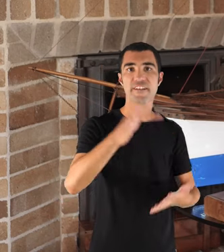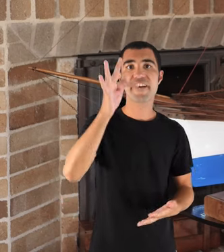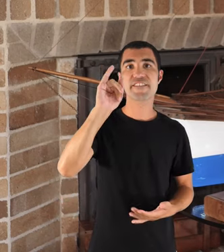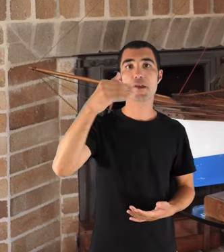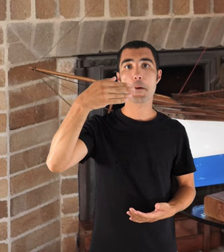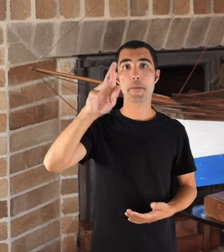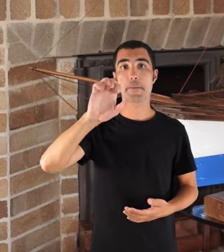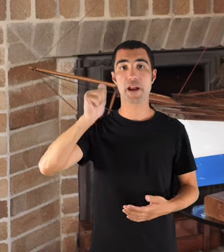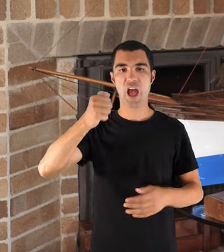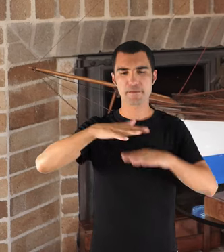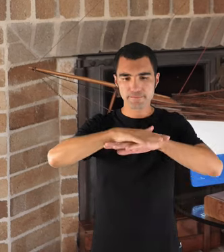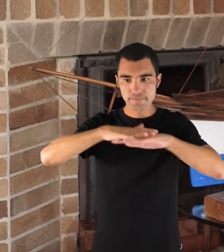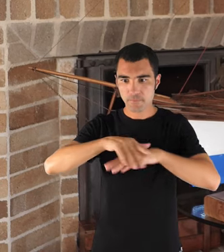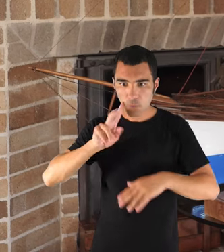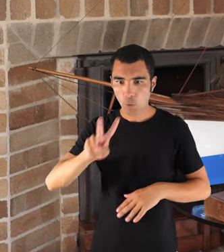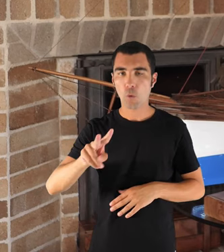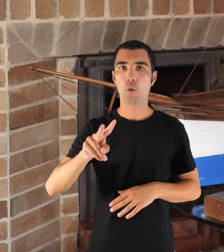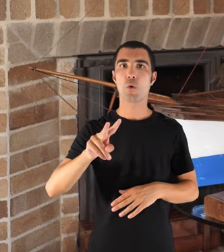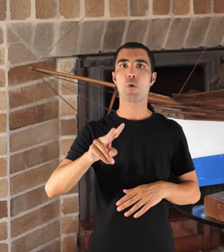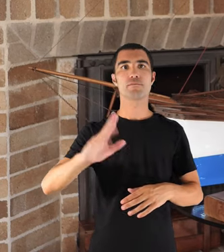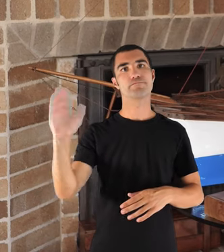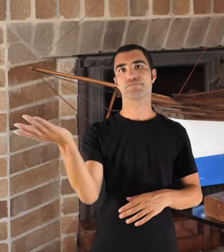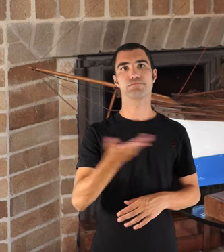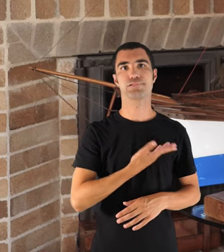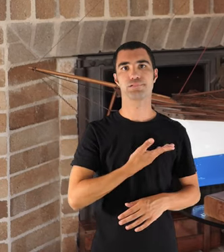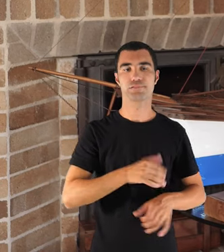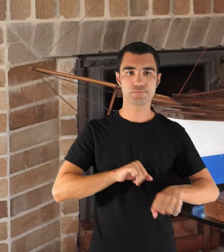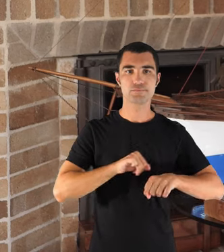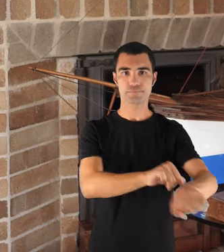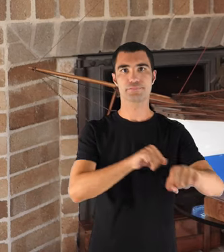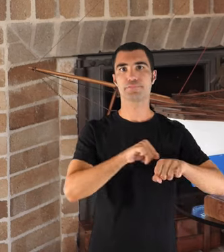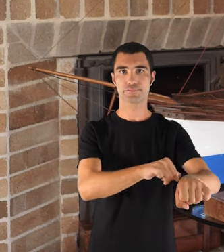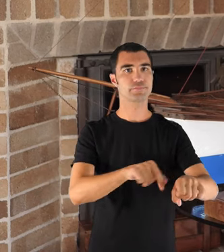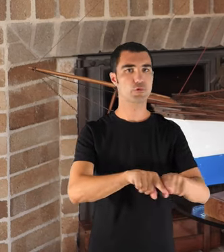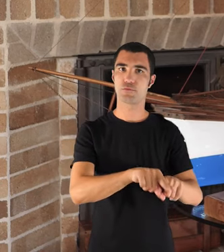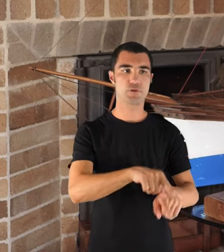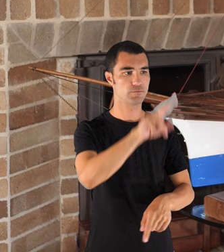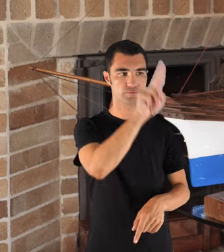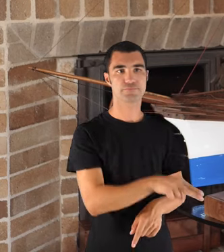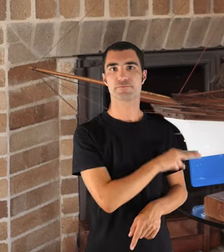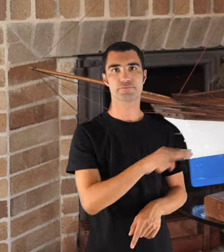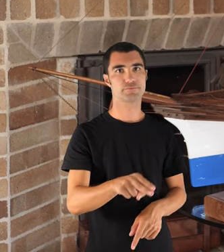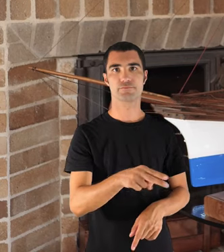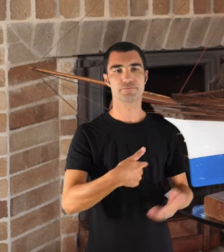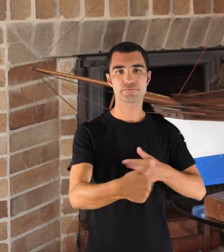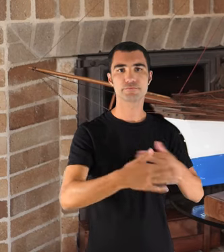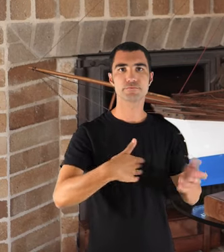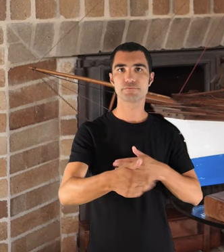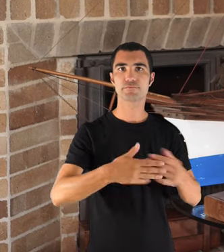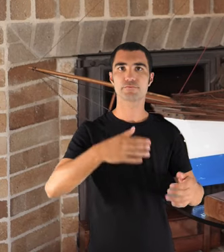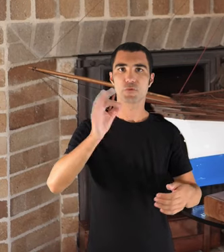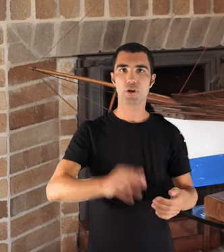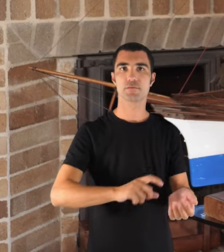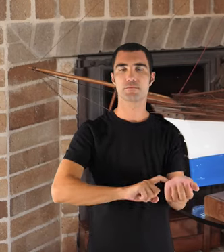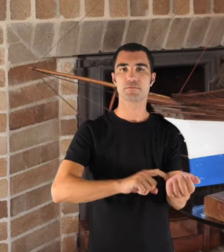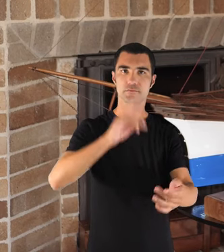se pot dir que és la mort de mestre d'aixa. No, jo crec que el món